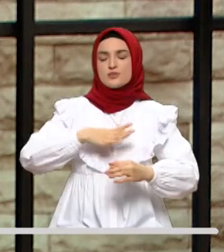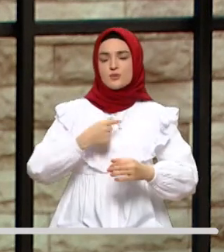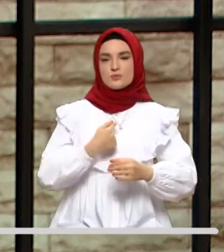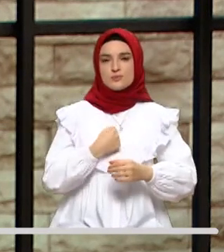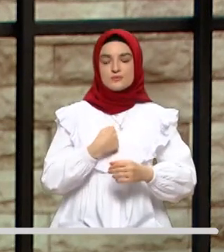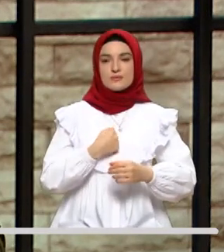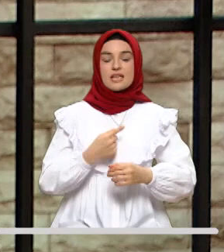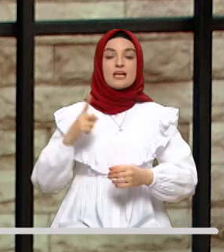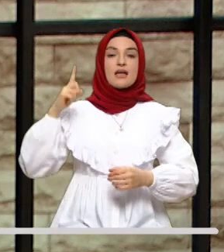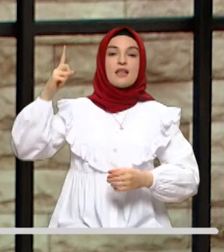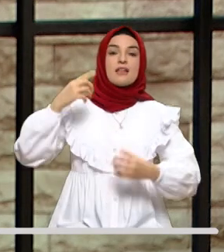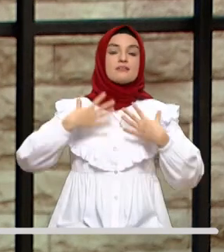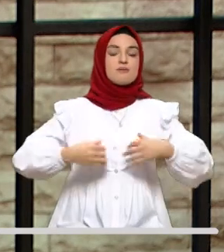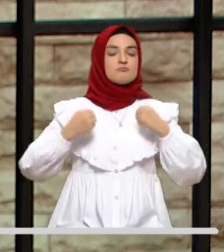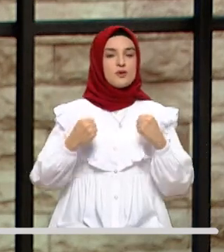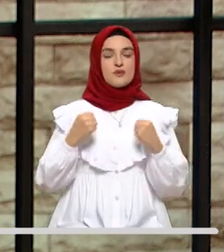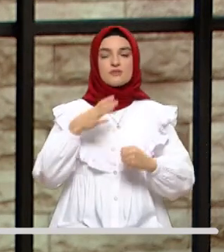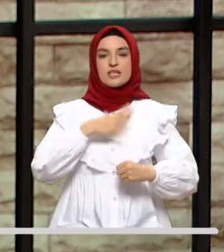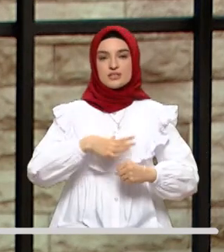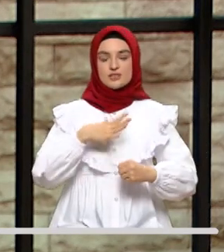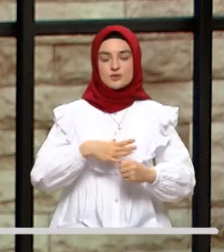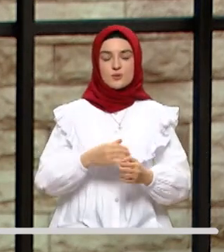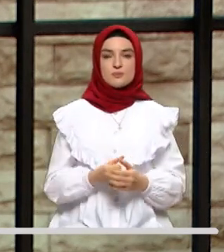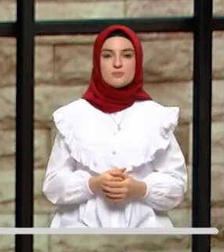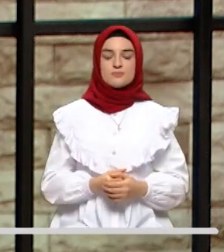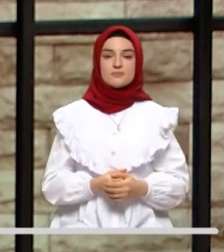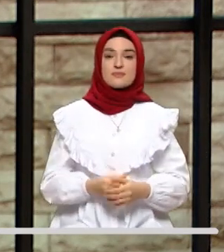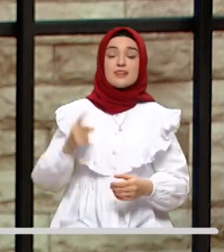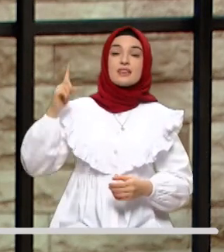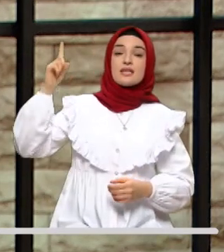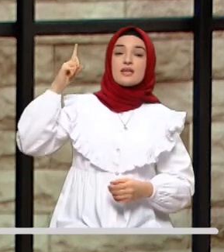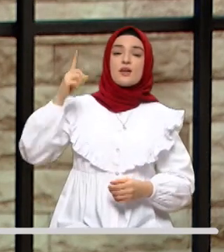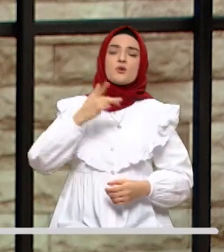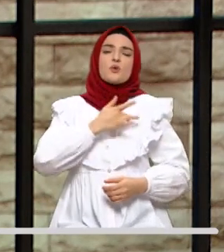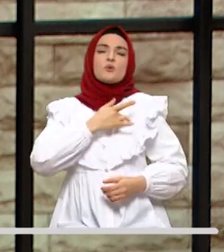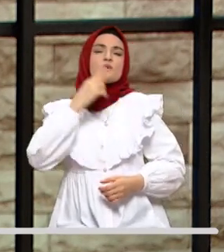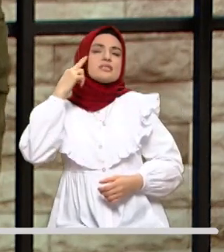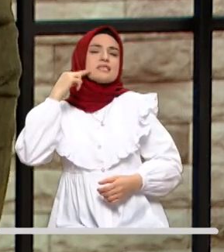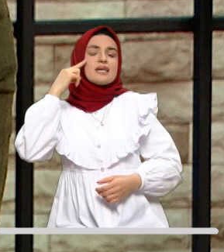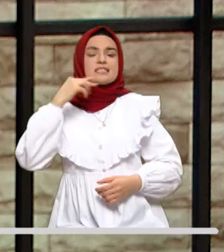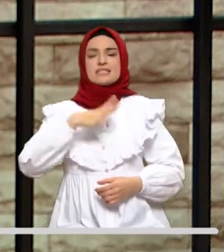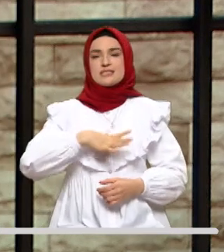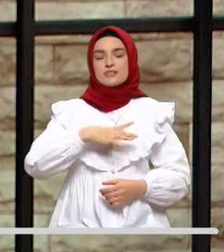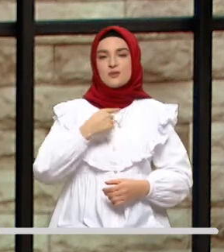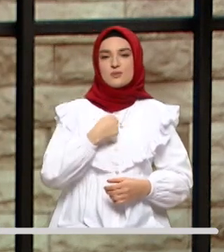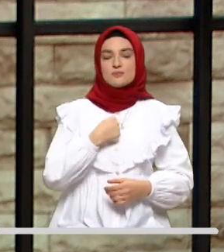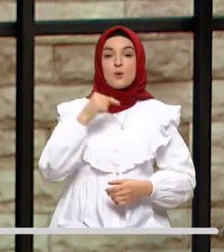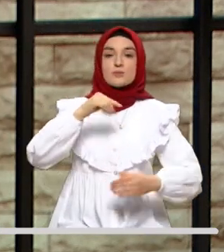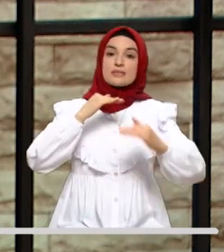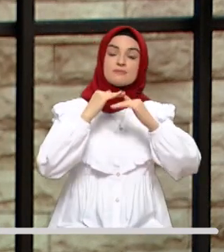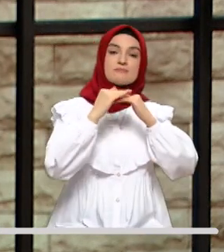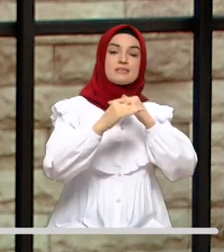afafe, senden afiyet istiyorum. Vel gina, senden gönül zenginliği istiyorum. İşte bizim Necip milletimizi